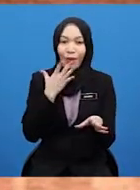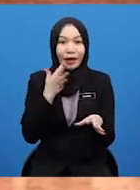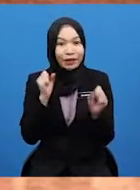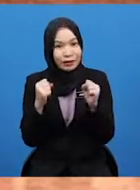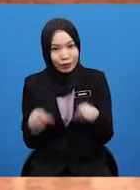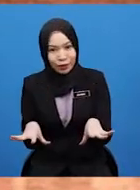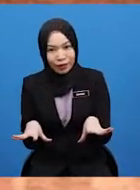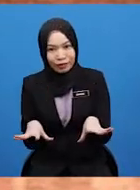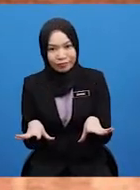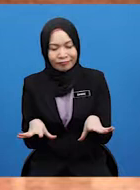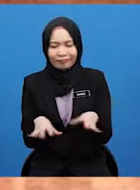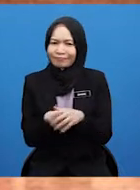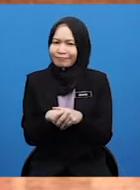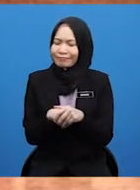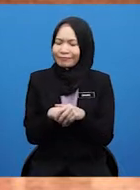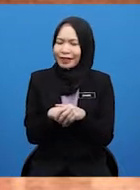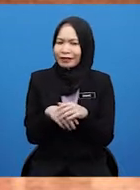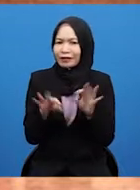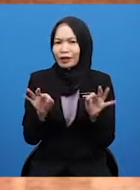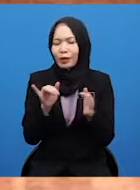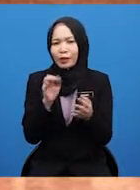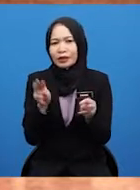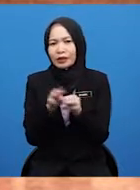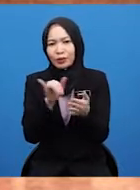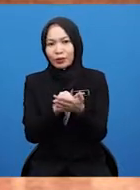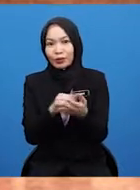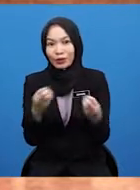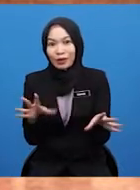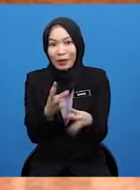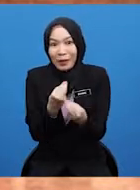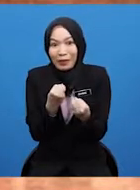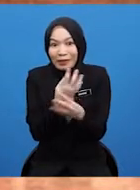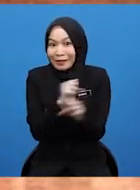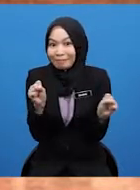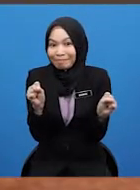pun sudah. Dah nak siaplah kalau macam tu.